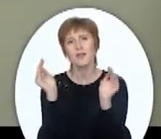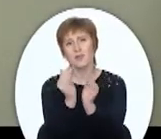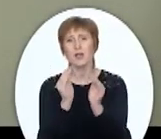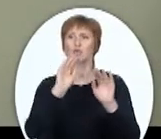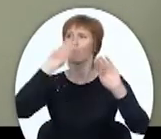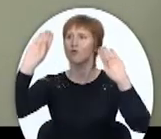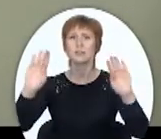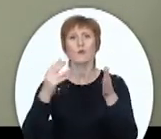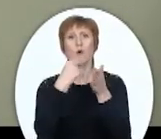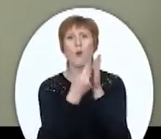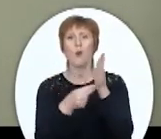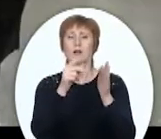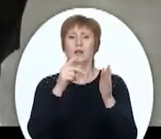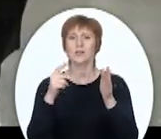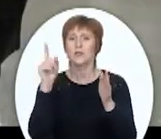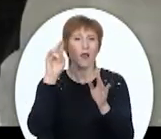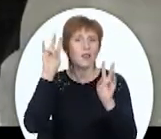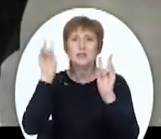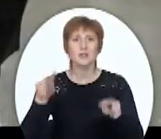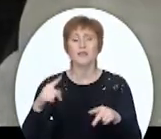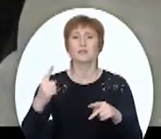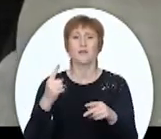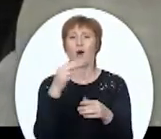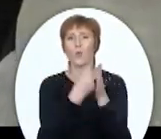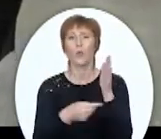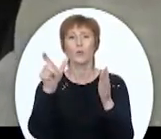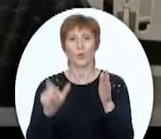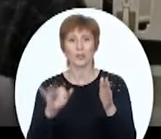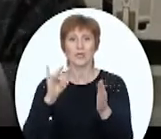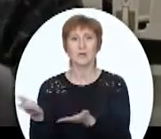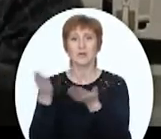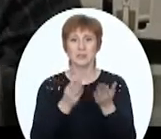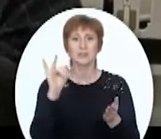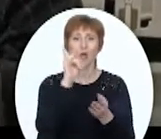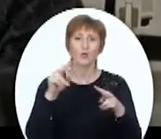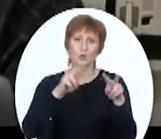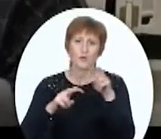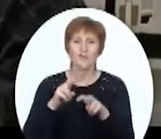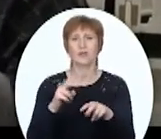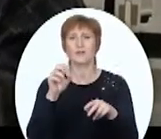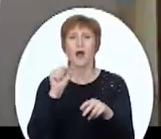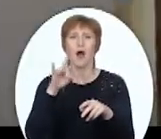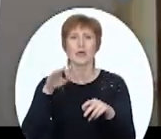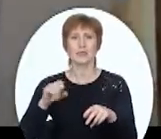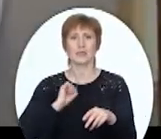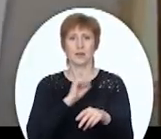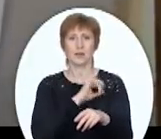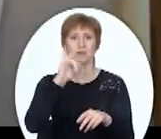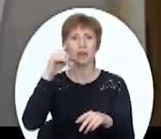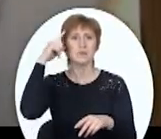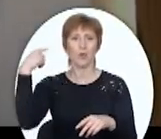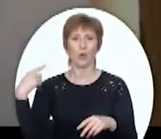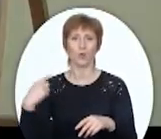небольшую выставку картин неизвестного современного художника. И пригласить искусствоведов, арт-терапевта и психолога.